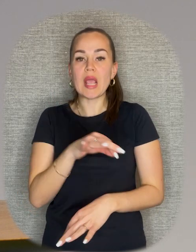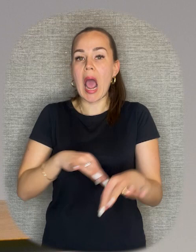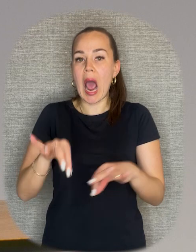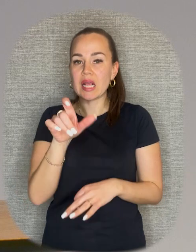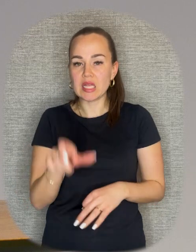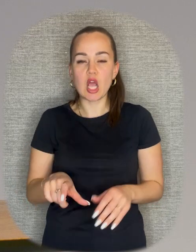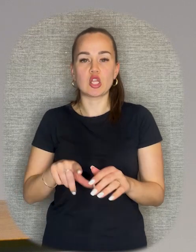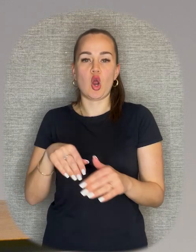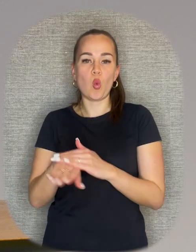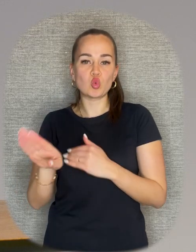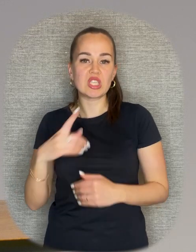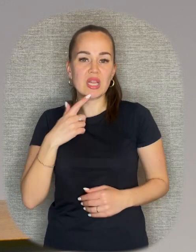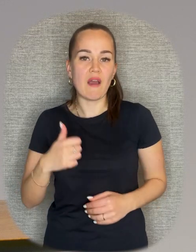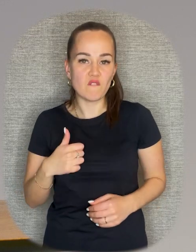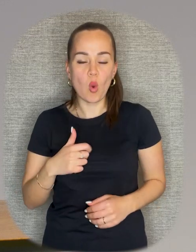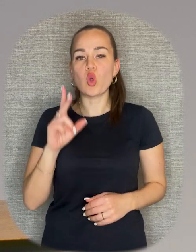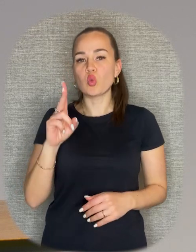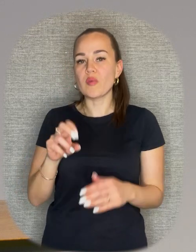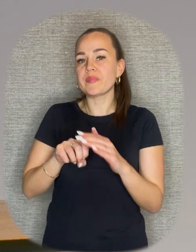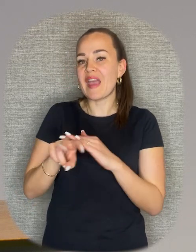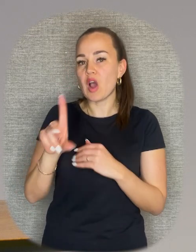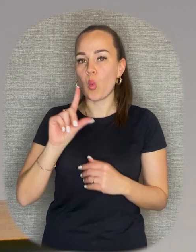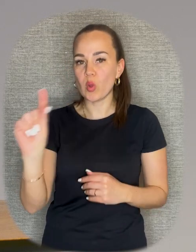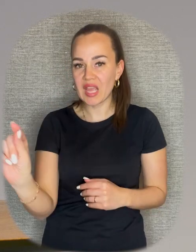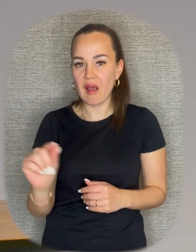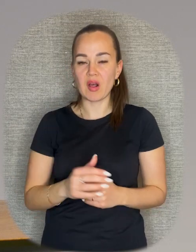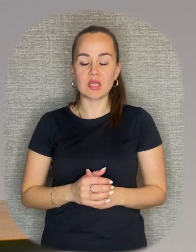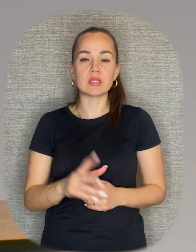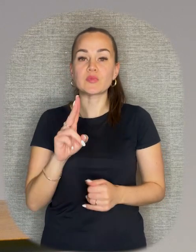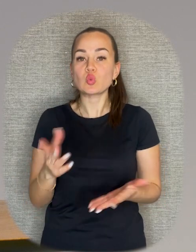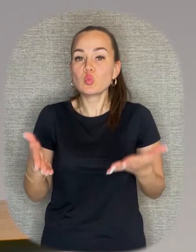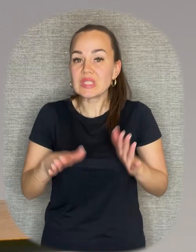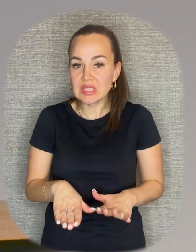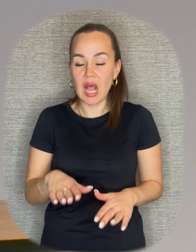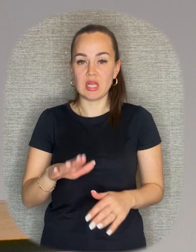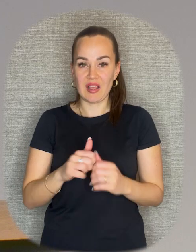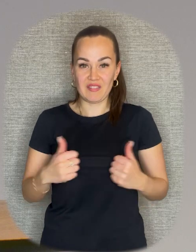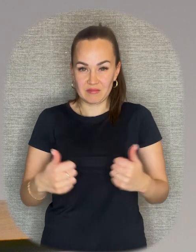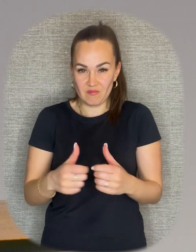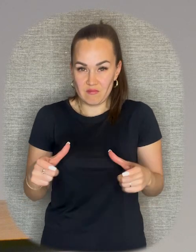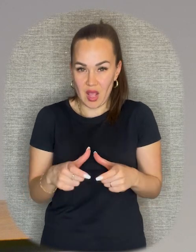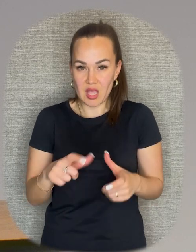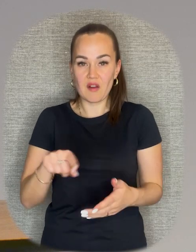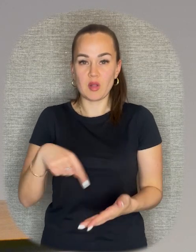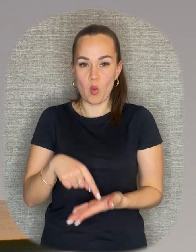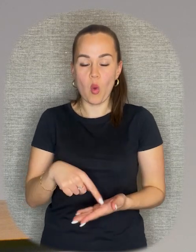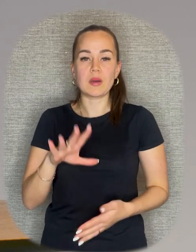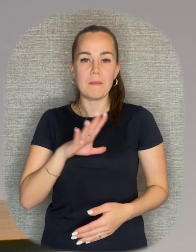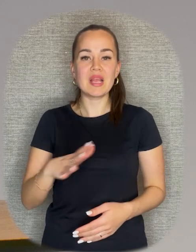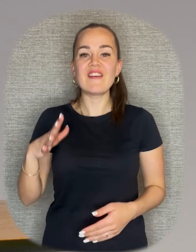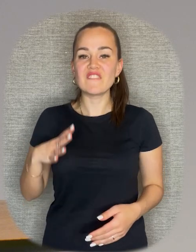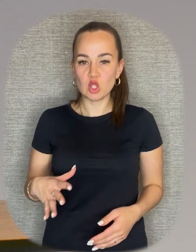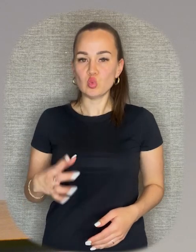задачи многие архитекторы ушли на фронт кто-то эвакуировал А вот те кто остались в блокированном